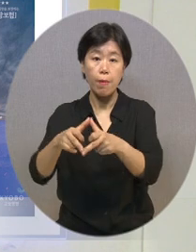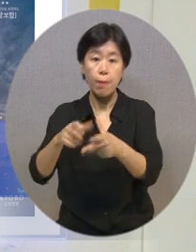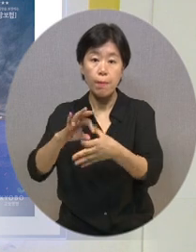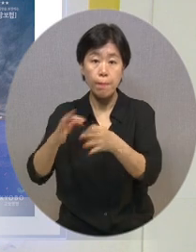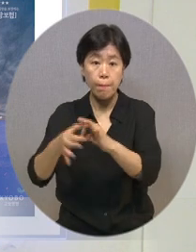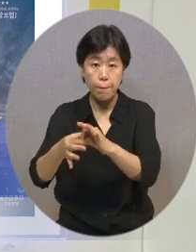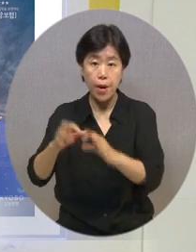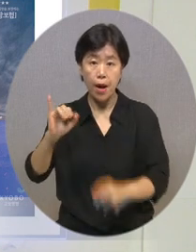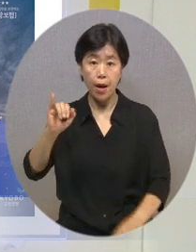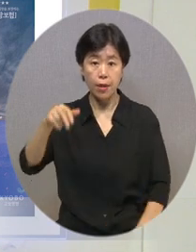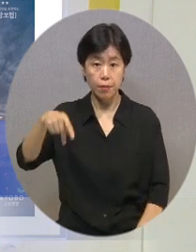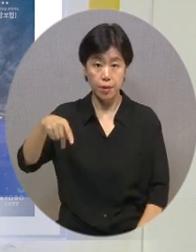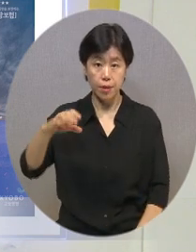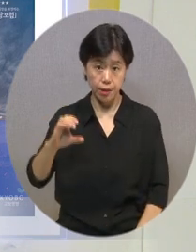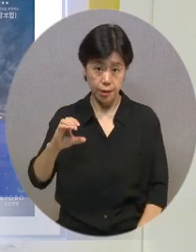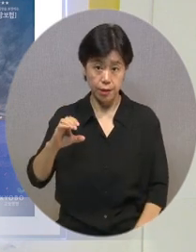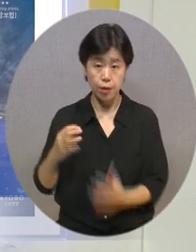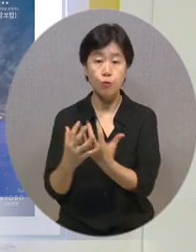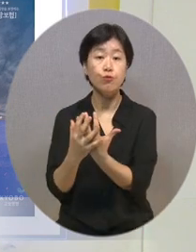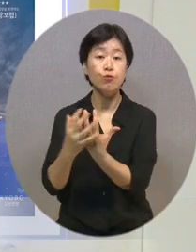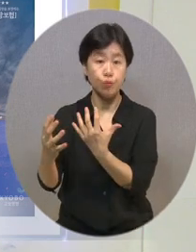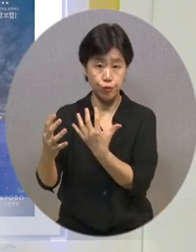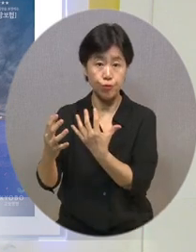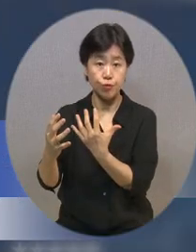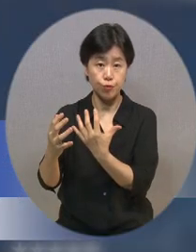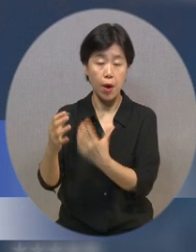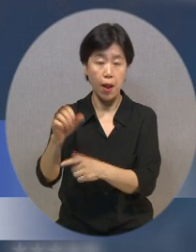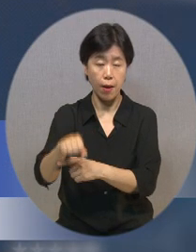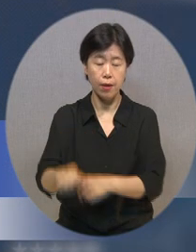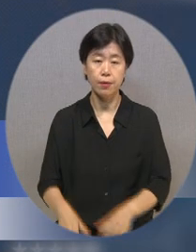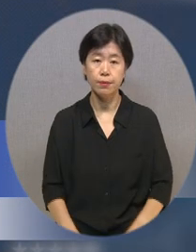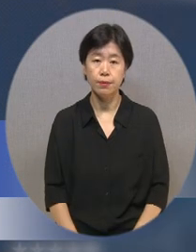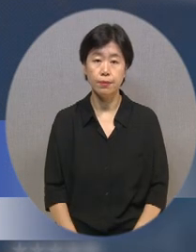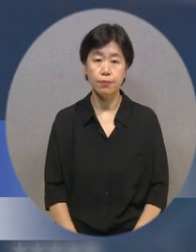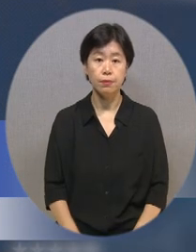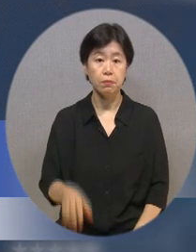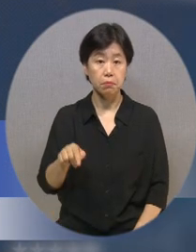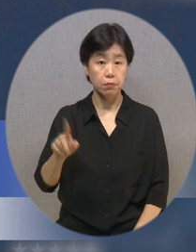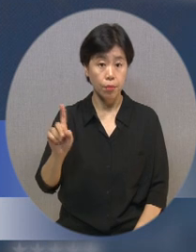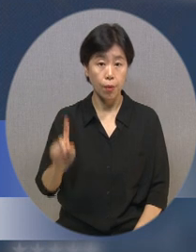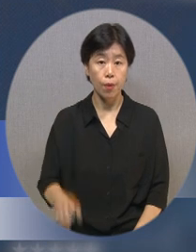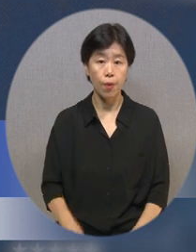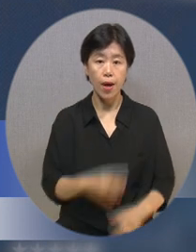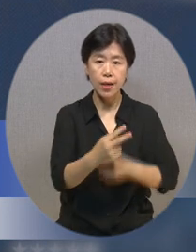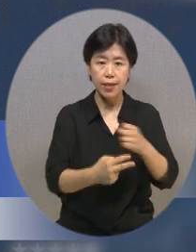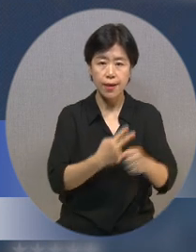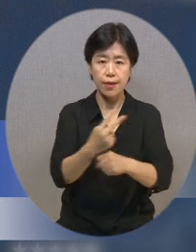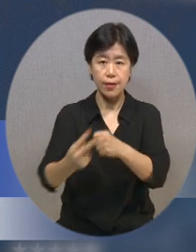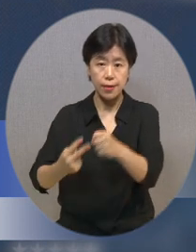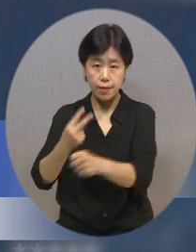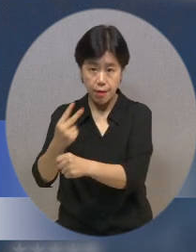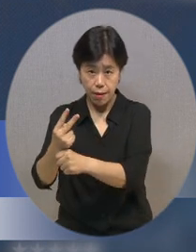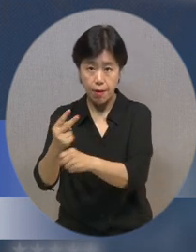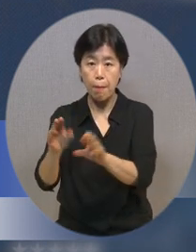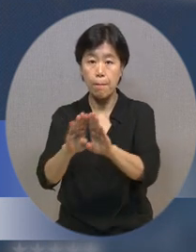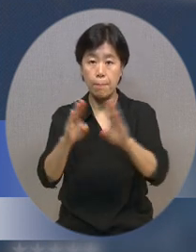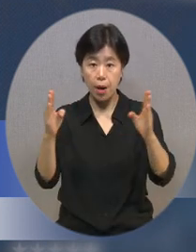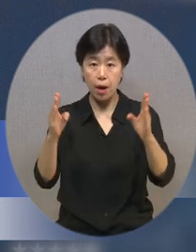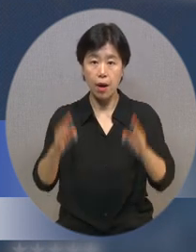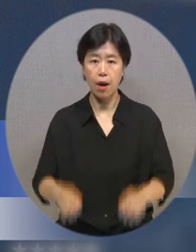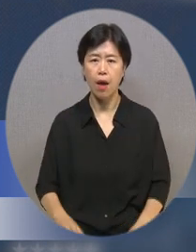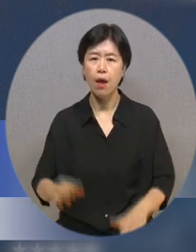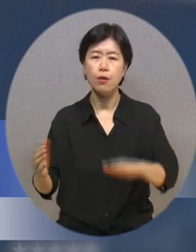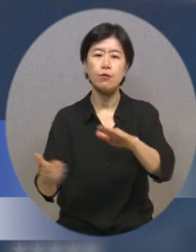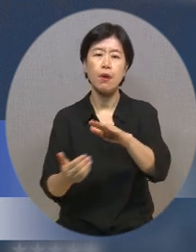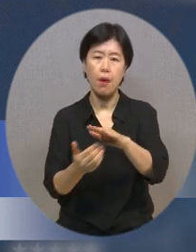ipc 전기 총회를 유치했습니다 ipc 정기총회는 2년마다 개최되는 ipc 최고